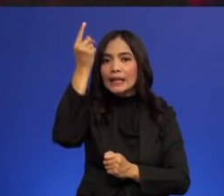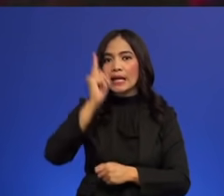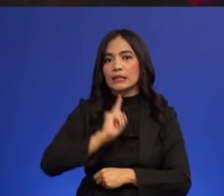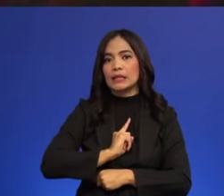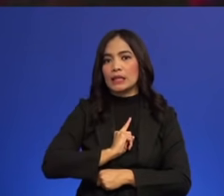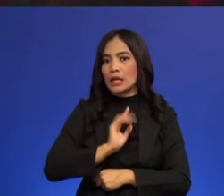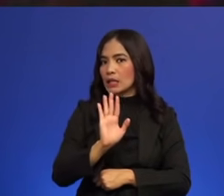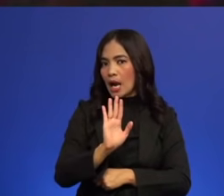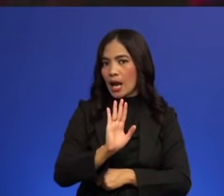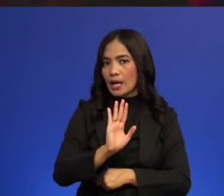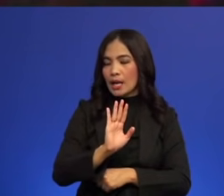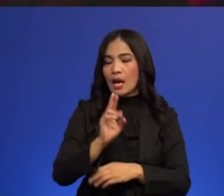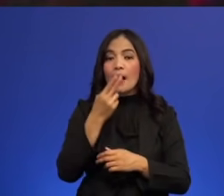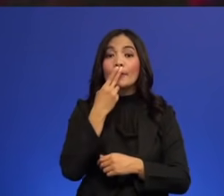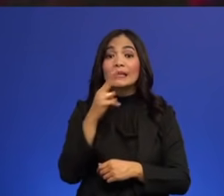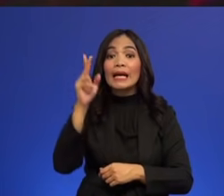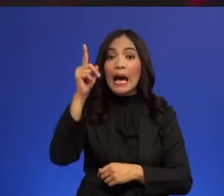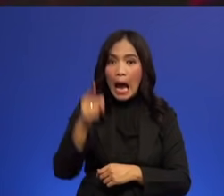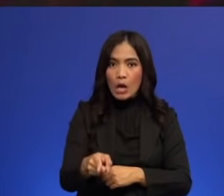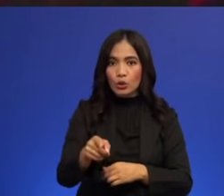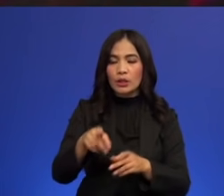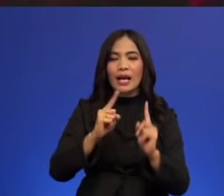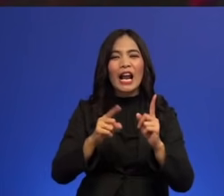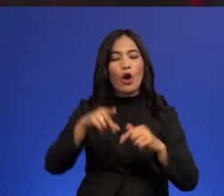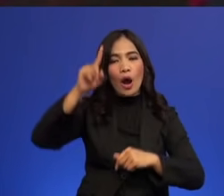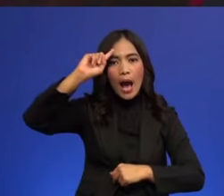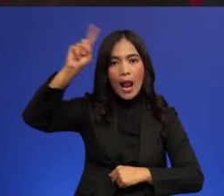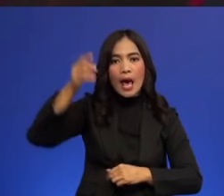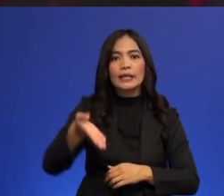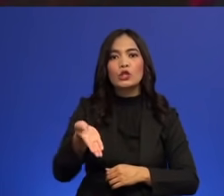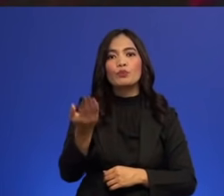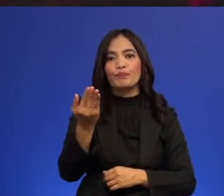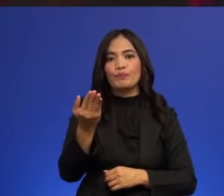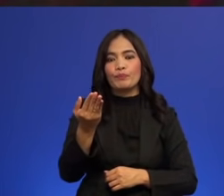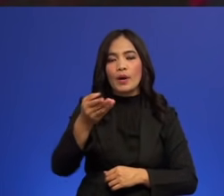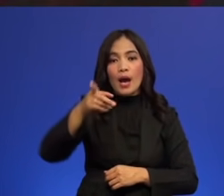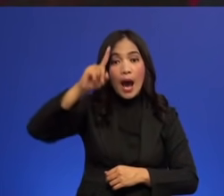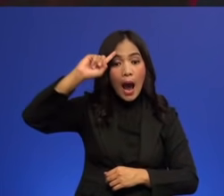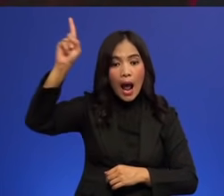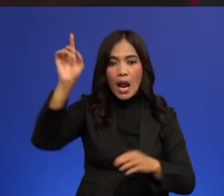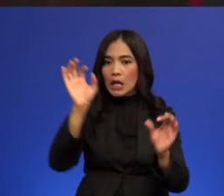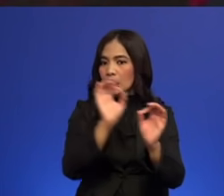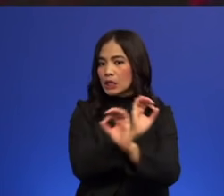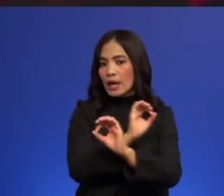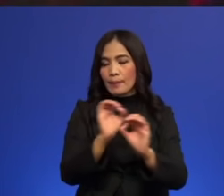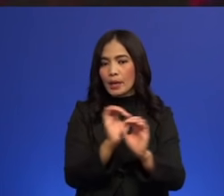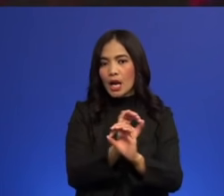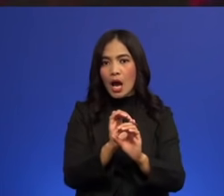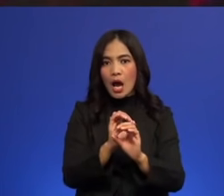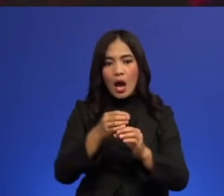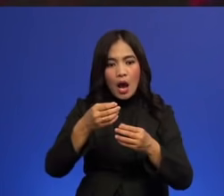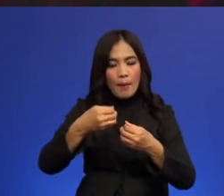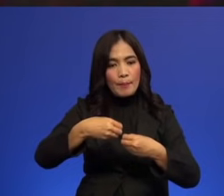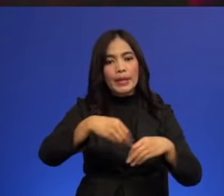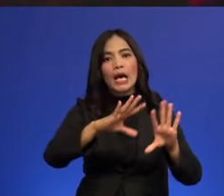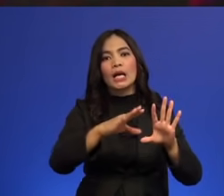Saudara harus percaya Allah yang hidup. Allah yang tidak akan pernah meninggalkan